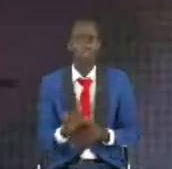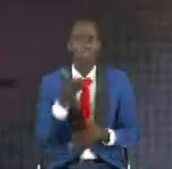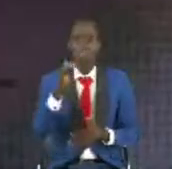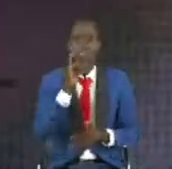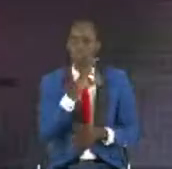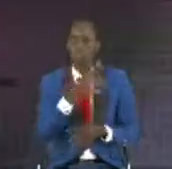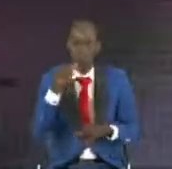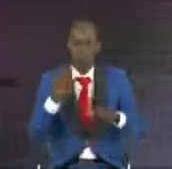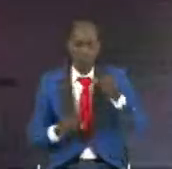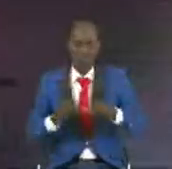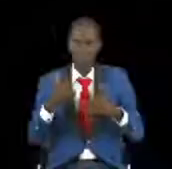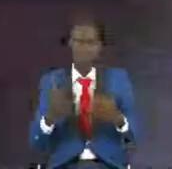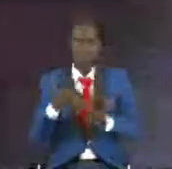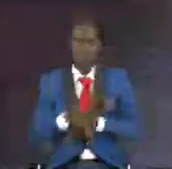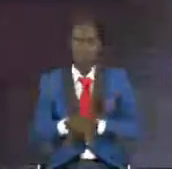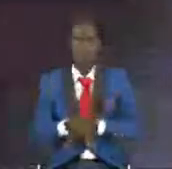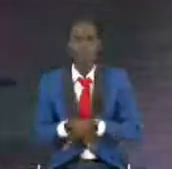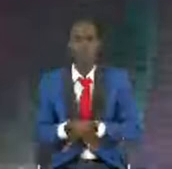Ésaïe 53, 4. Il n'y a pas de doute ce soir.